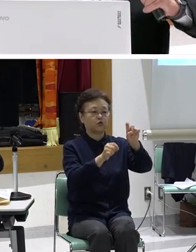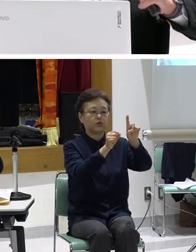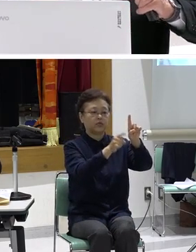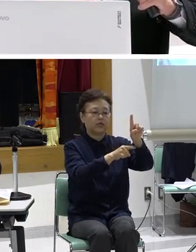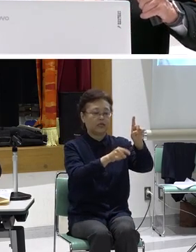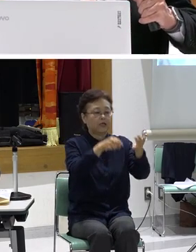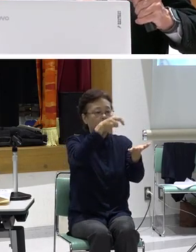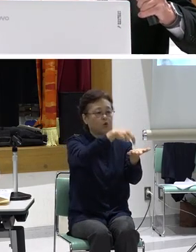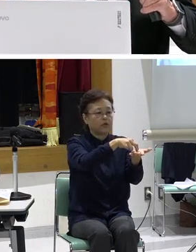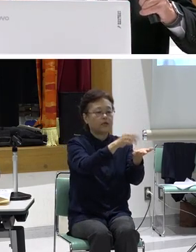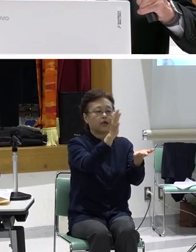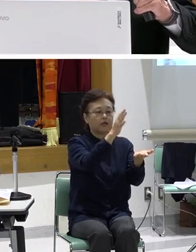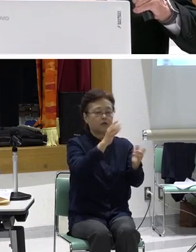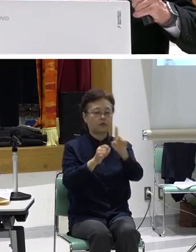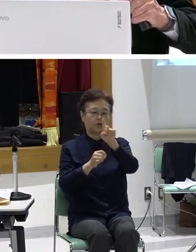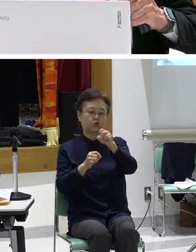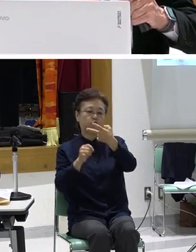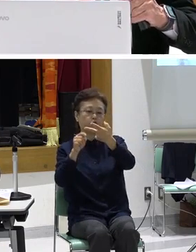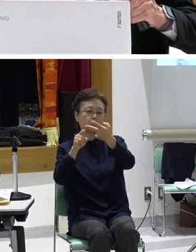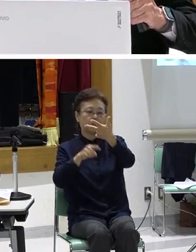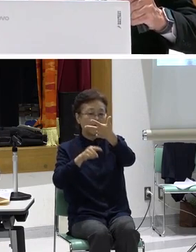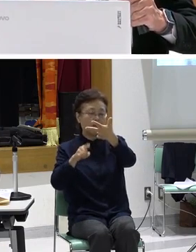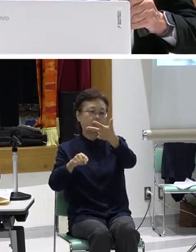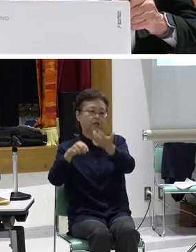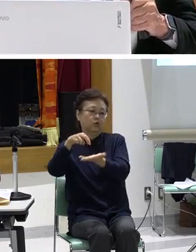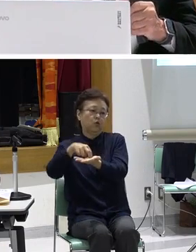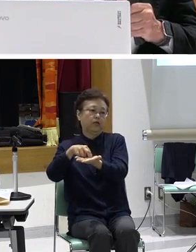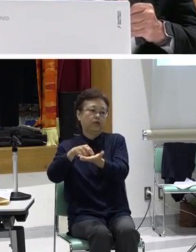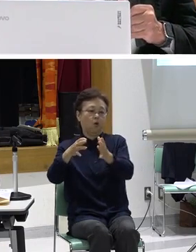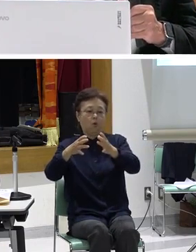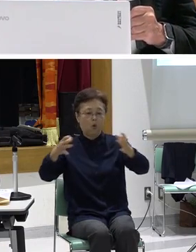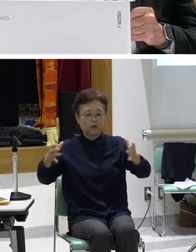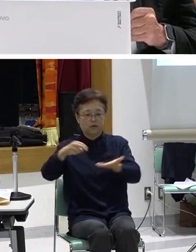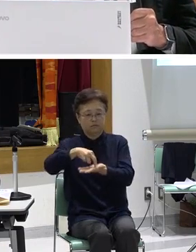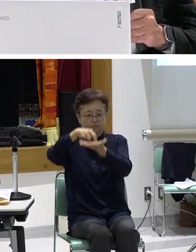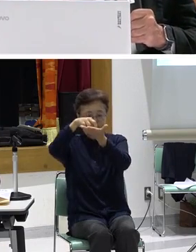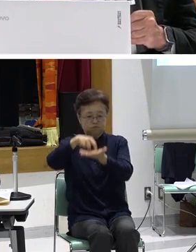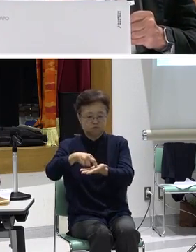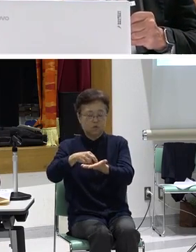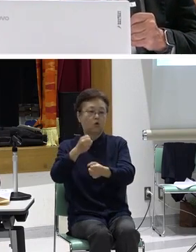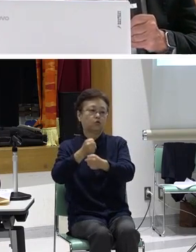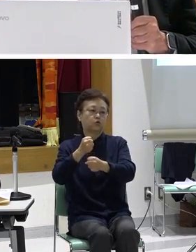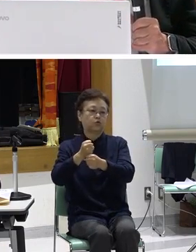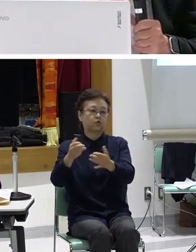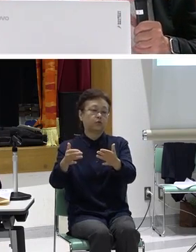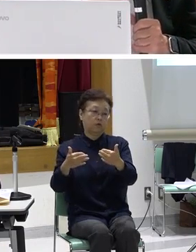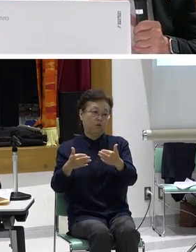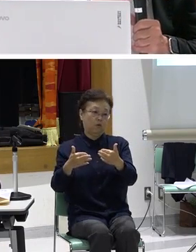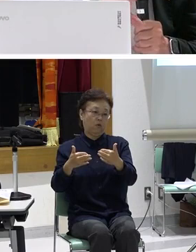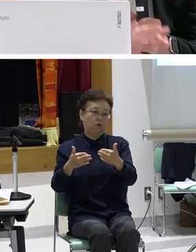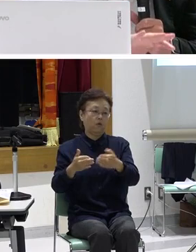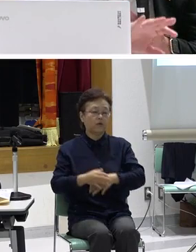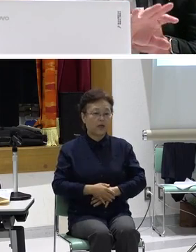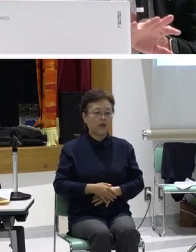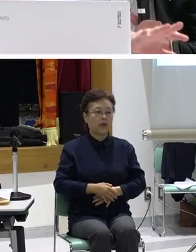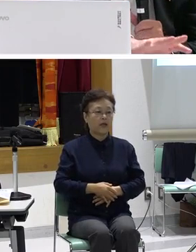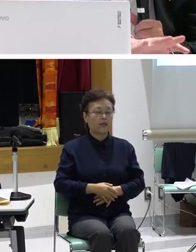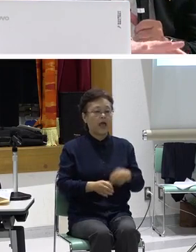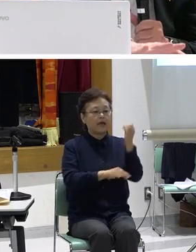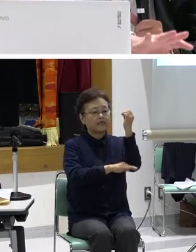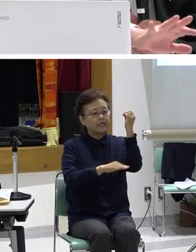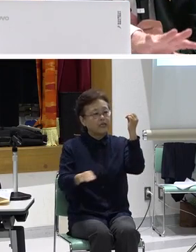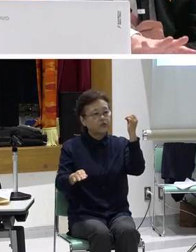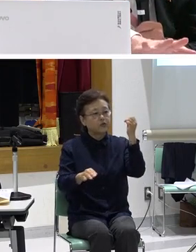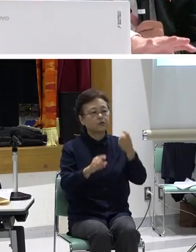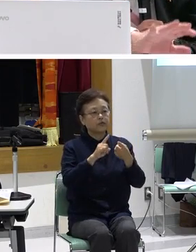りぐらいをやっぱり基準にしていかなきゃいけないなとかっていう、その単にこう基準さえ満たしてギリギリなんとか移動でき